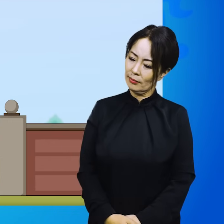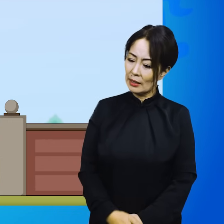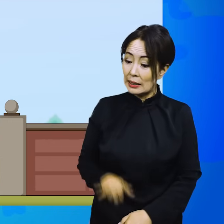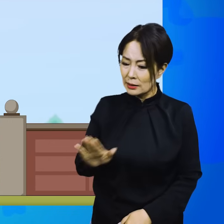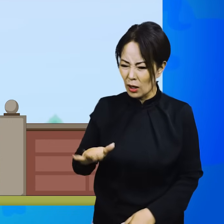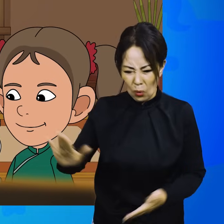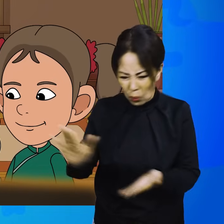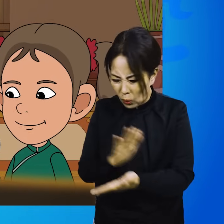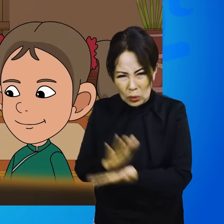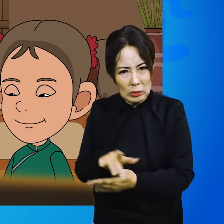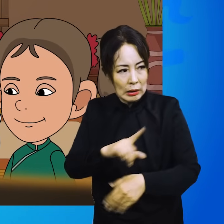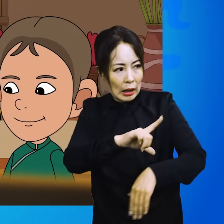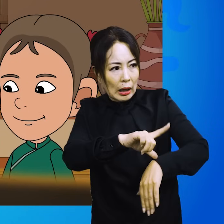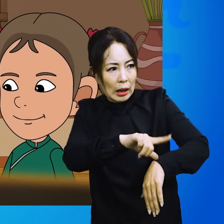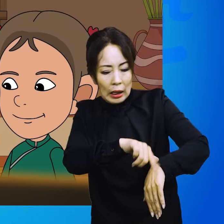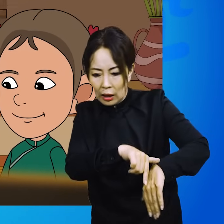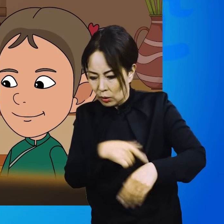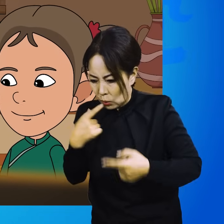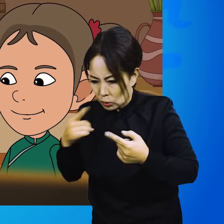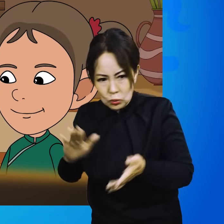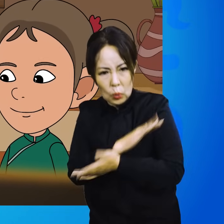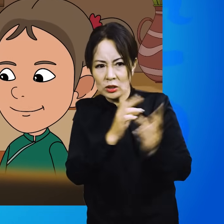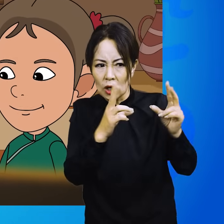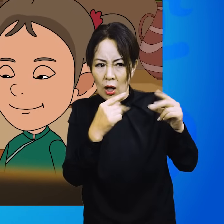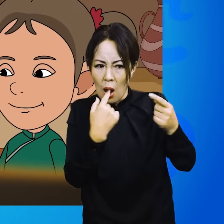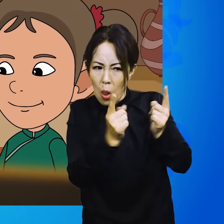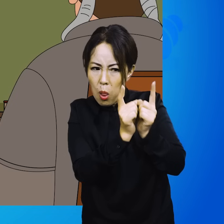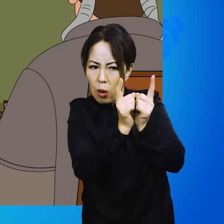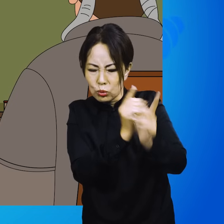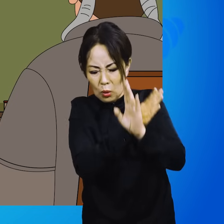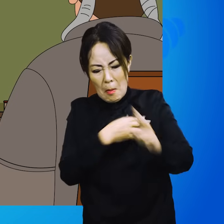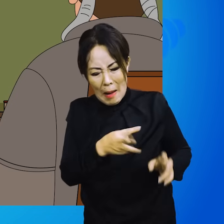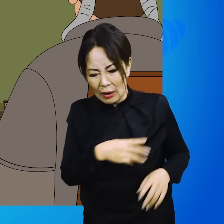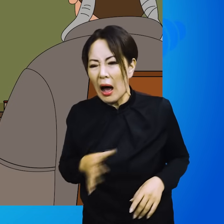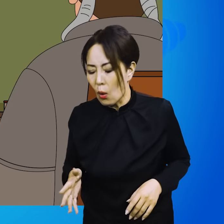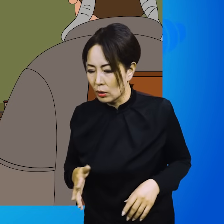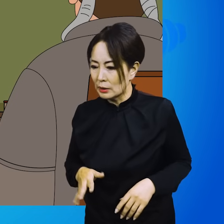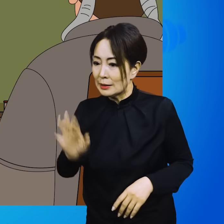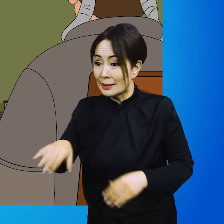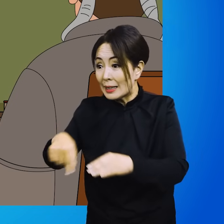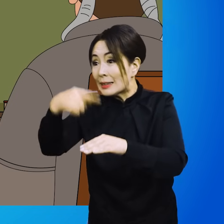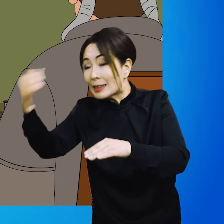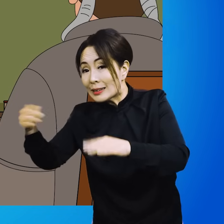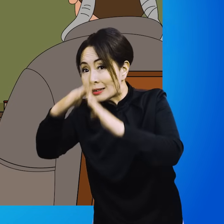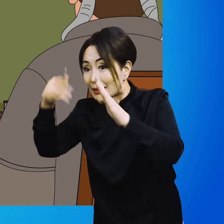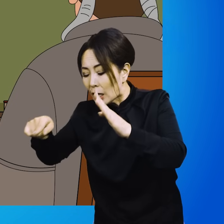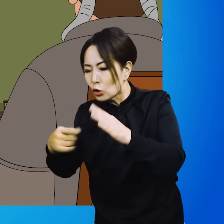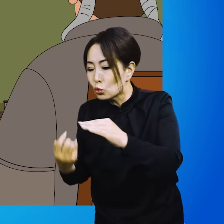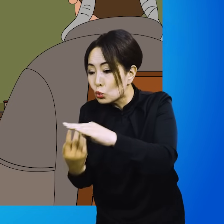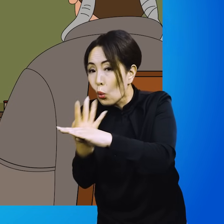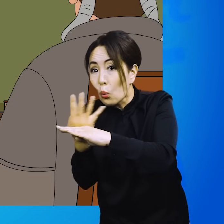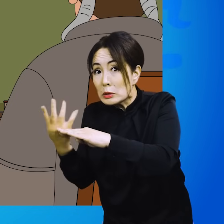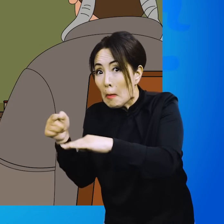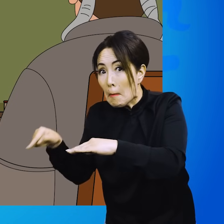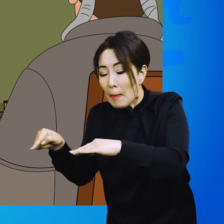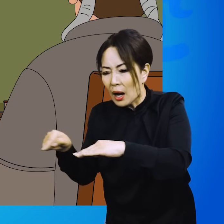За хитүүлээ төргөлөхгүй бол яриа нь ер нь дуусах шинжтэй олчлаа. Цайдам хүндийн зүүн захын болсон хэсэг дэрс